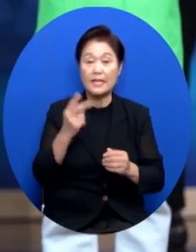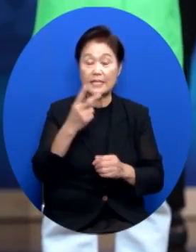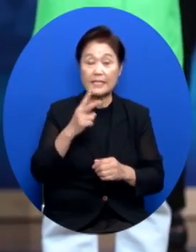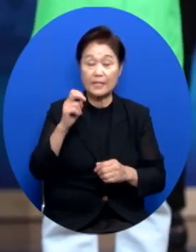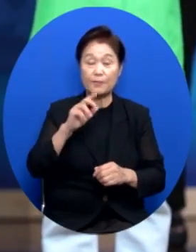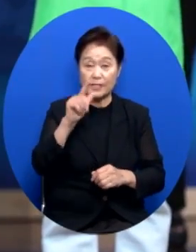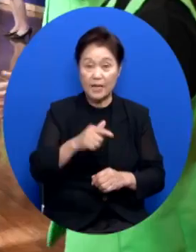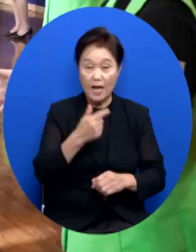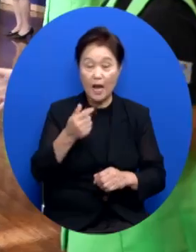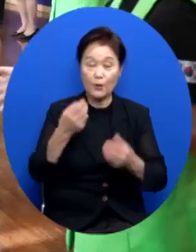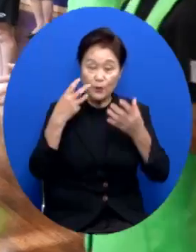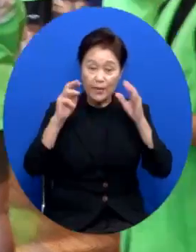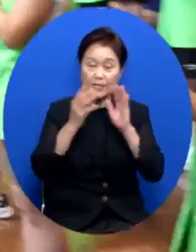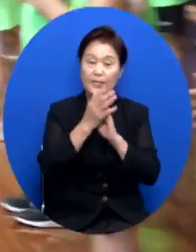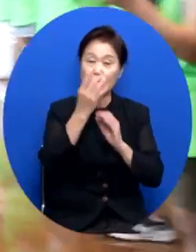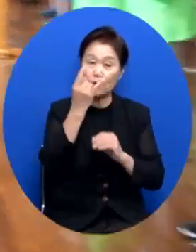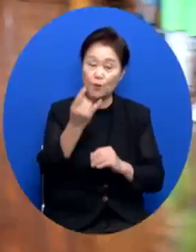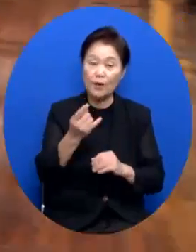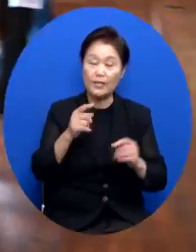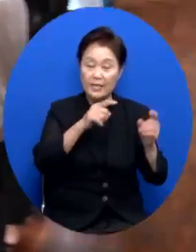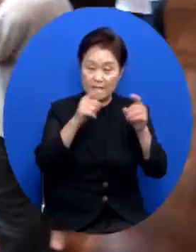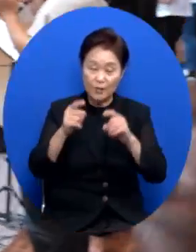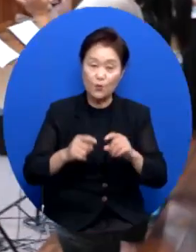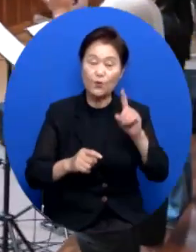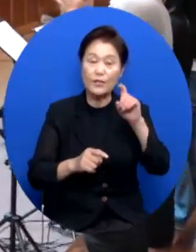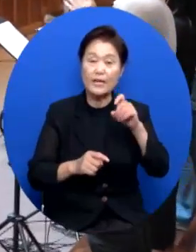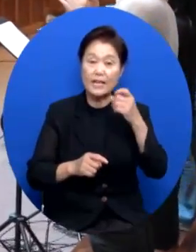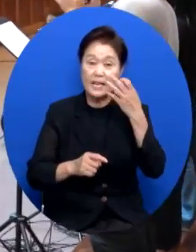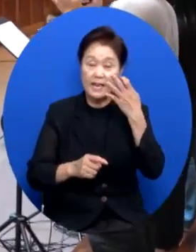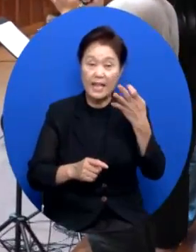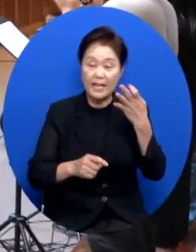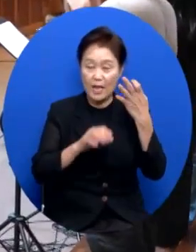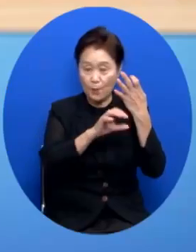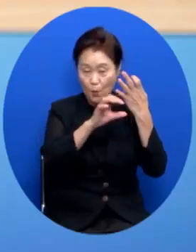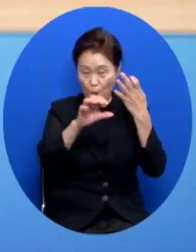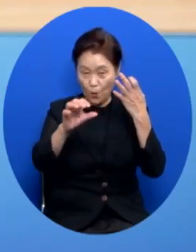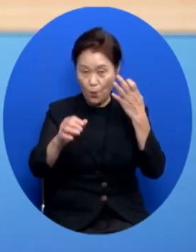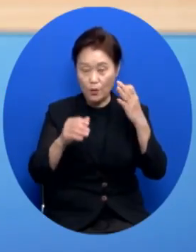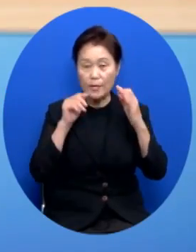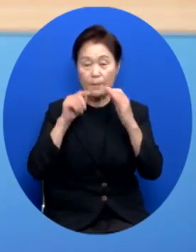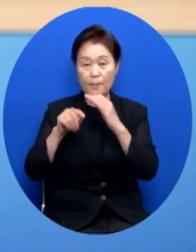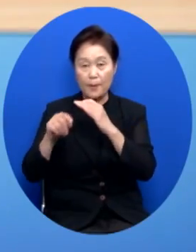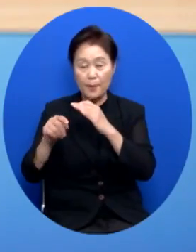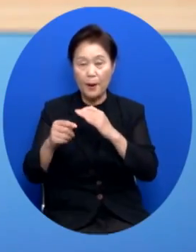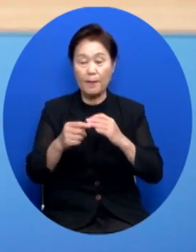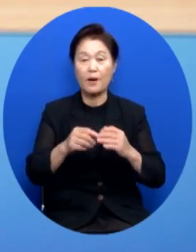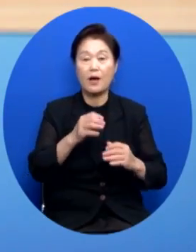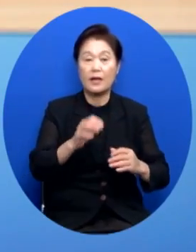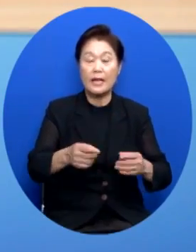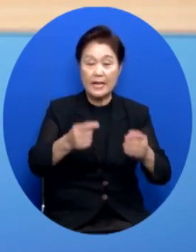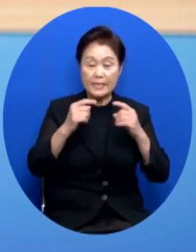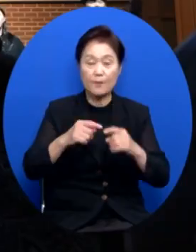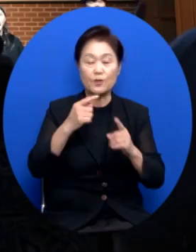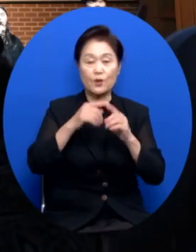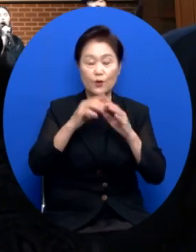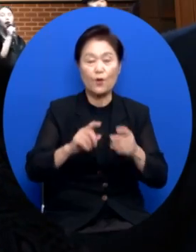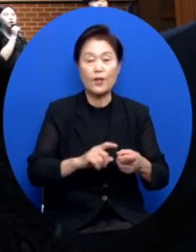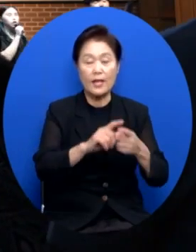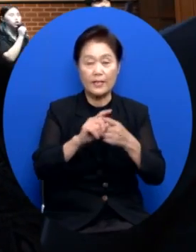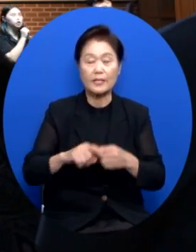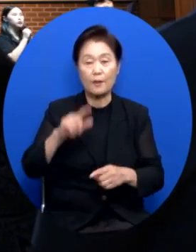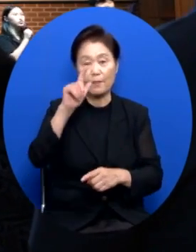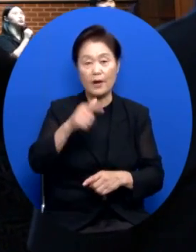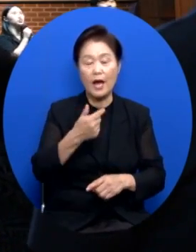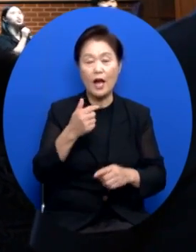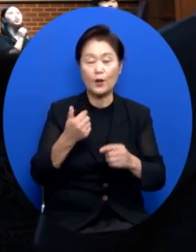2024 원데이 다니엘 기도회는 전국 14개 지역을 순회하며 각 지역별 다니엘 기도회 참여교회의 연합 1일